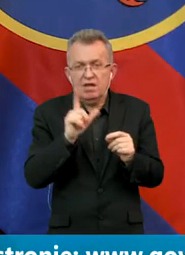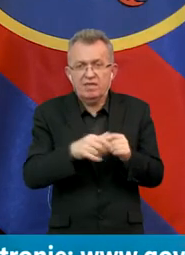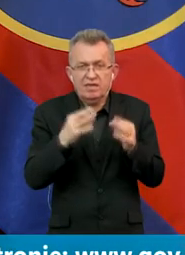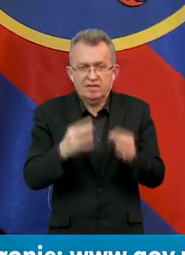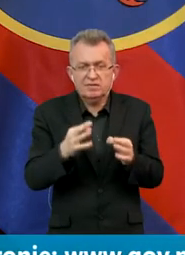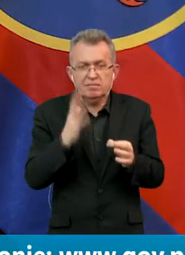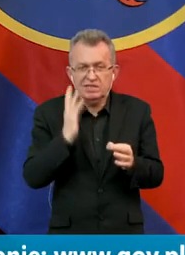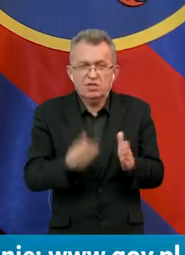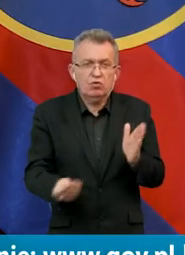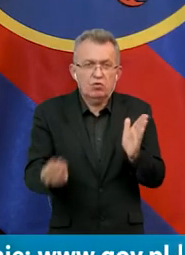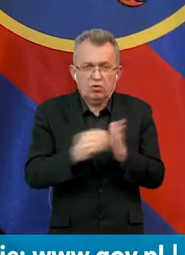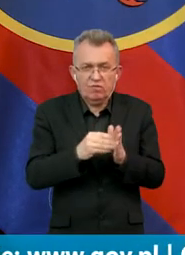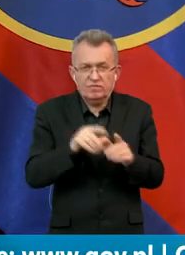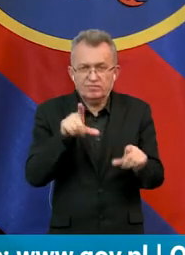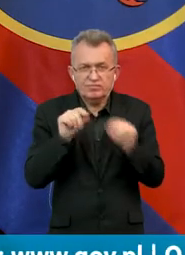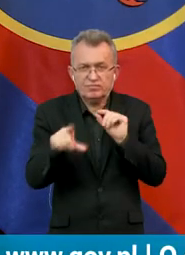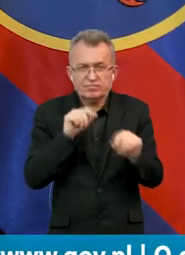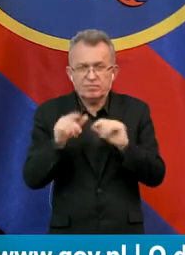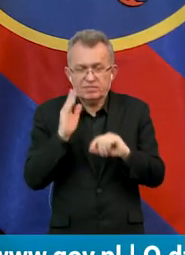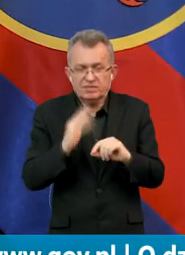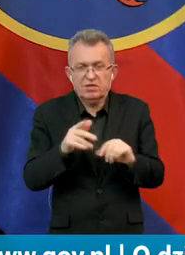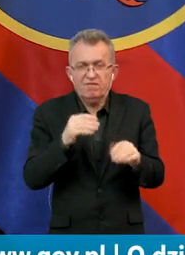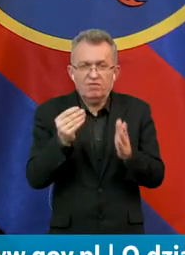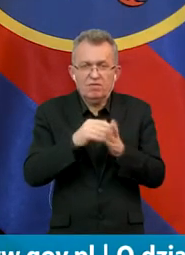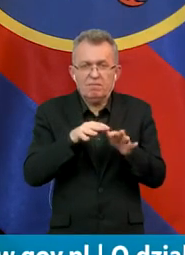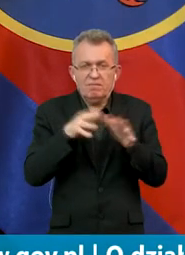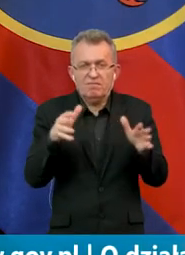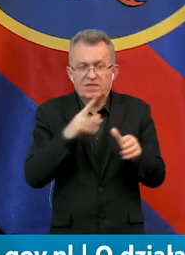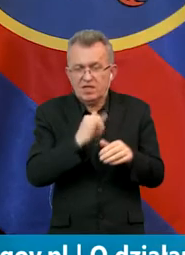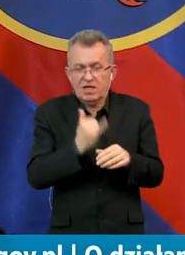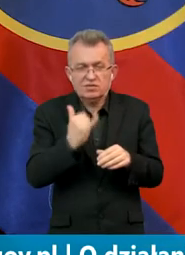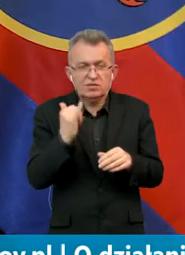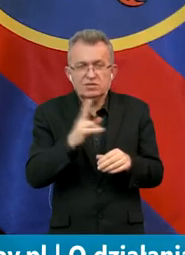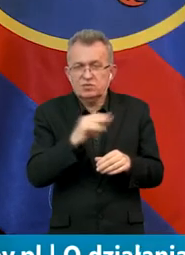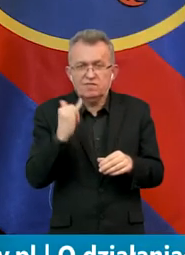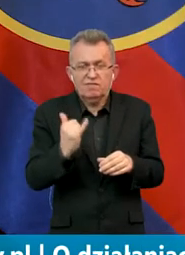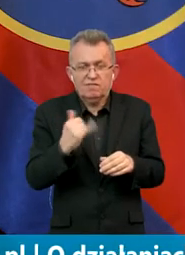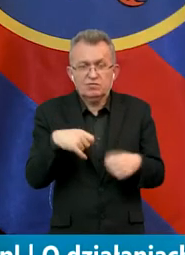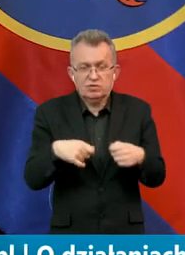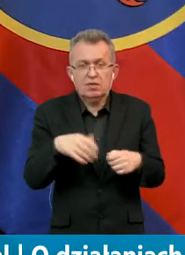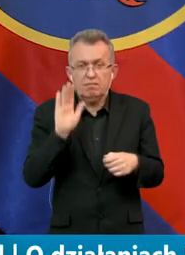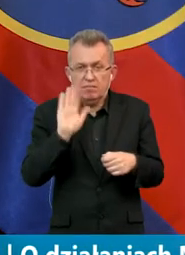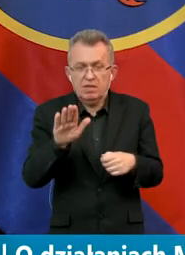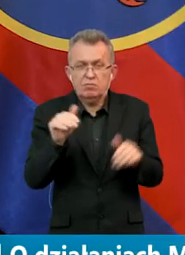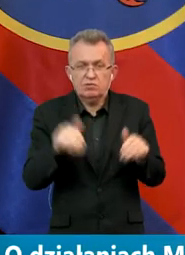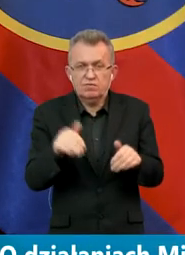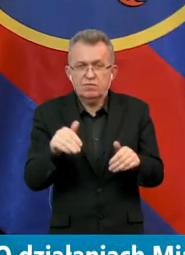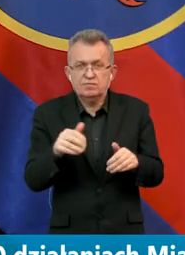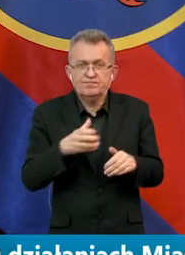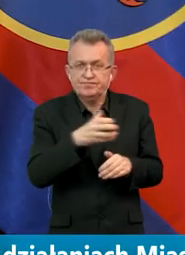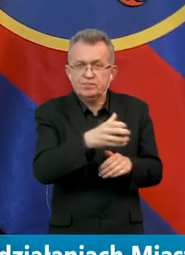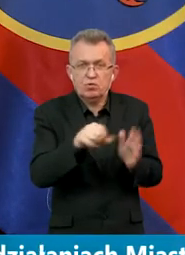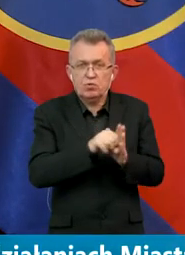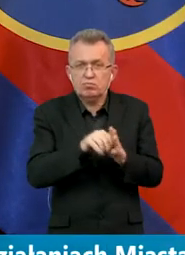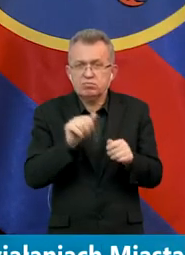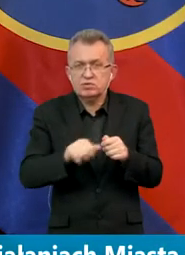będą dodatkowe rekrutacje, będą tworzone dodatkowe miejsca. Każde dziecko w Szczecinie będzie miało zapewnione miejsce,